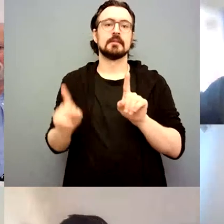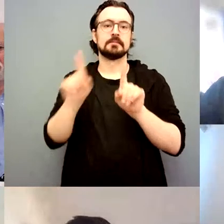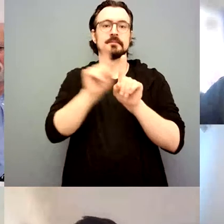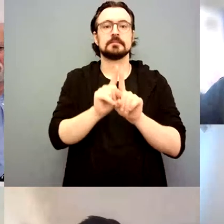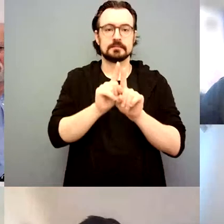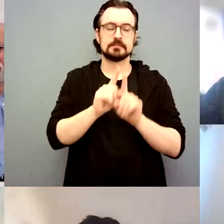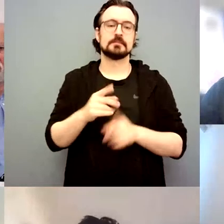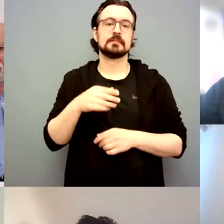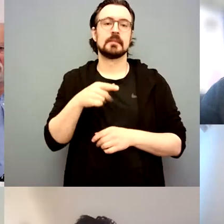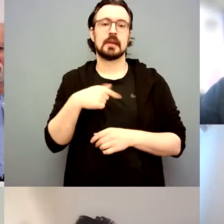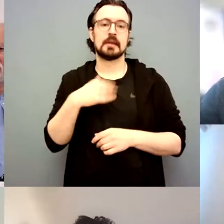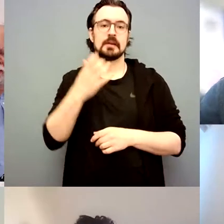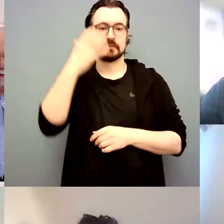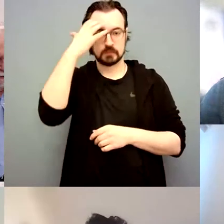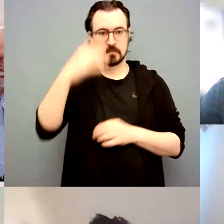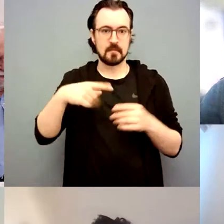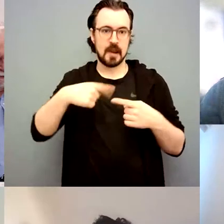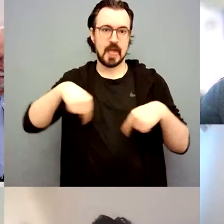län.